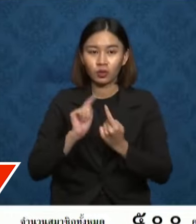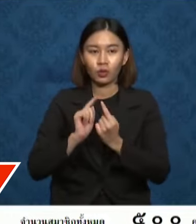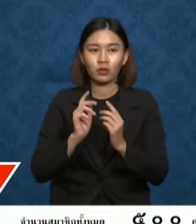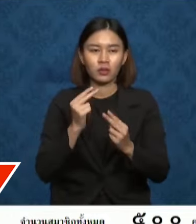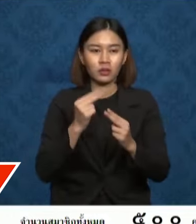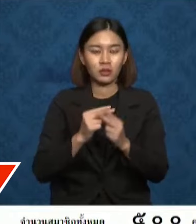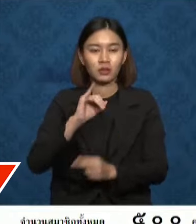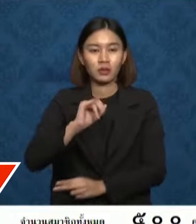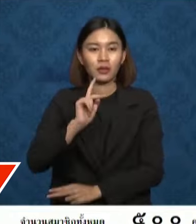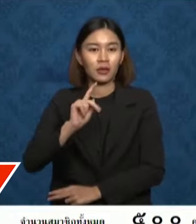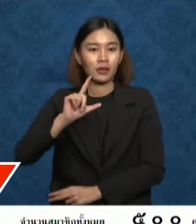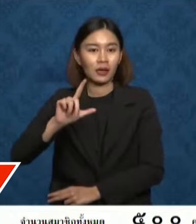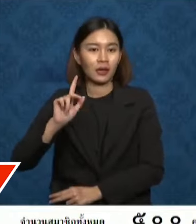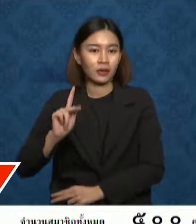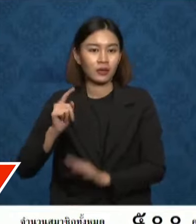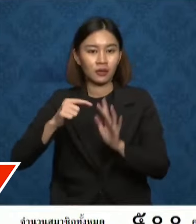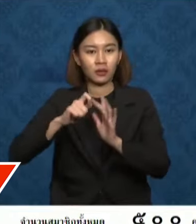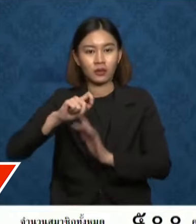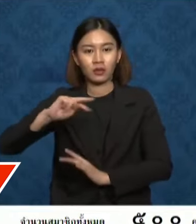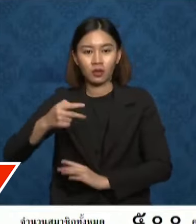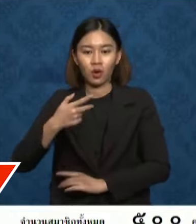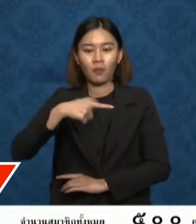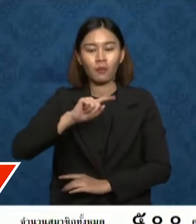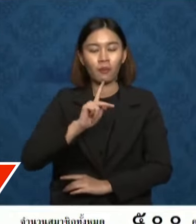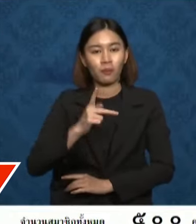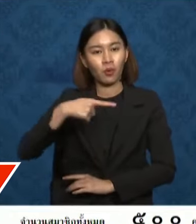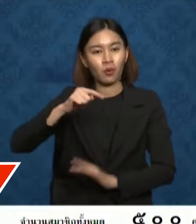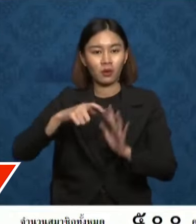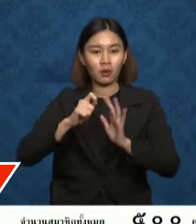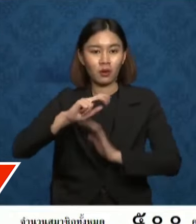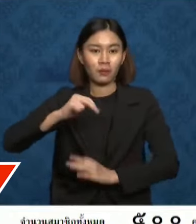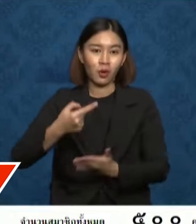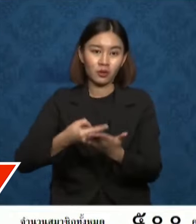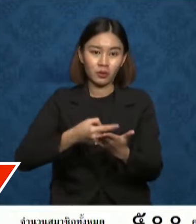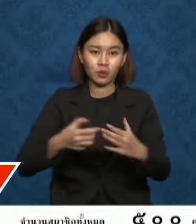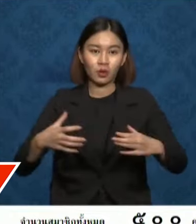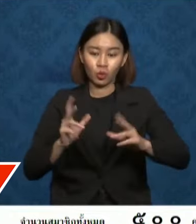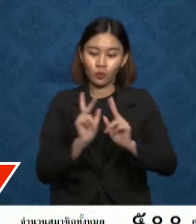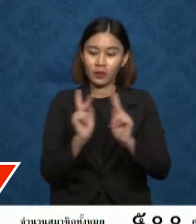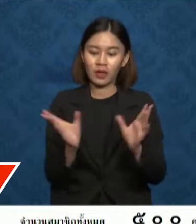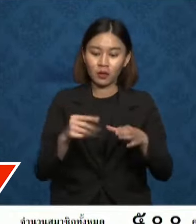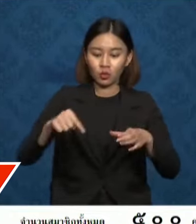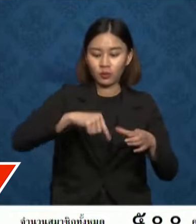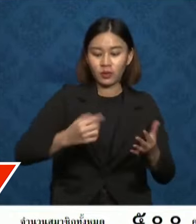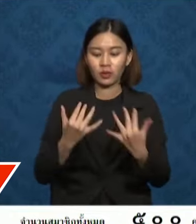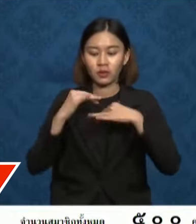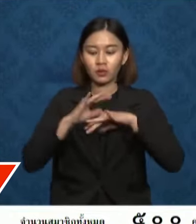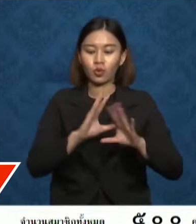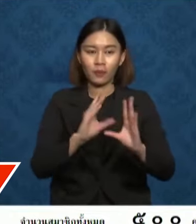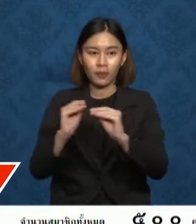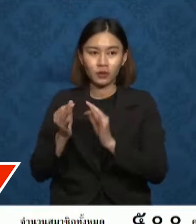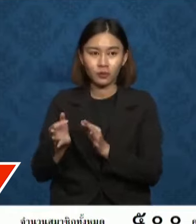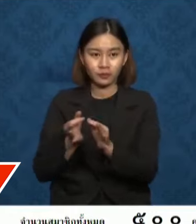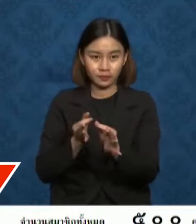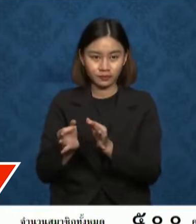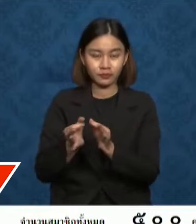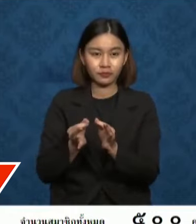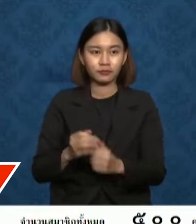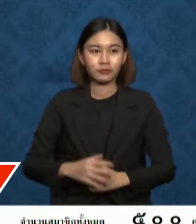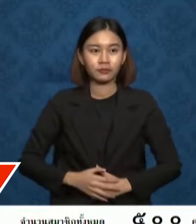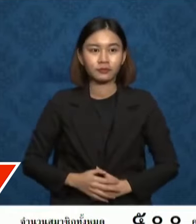ท่านกัหุไทราการและท่อาาร์ปกภองจัวิธที่ปรึกษาประจำขน forecast กรยแชุดนี้เข้ารวมปชุมรมสจ teknพดนะคร